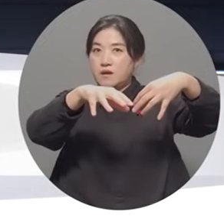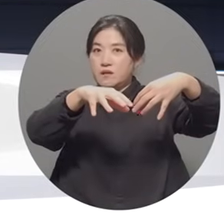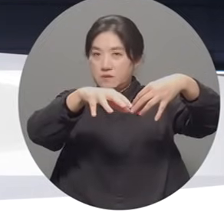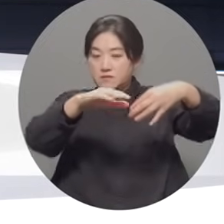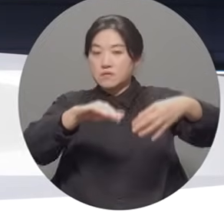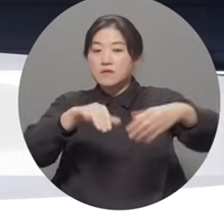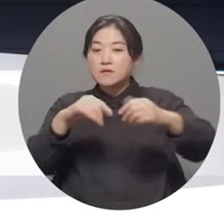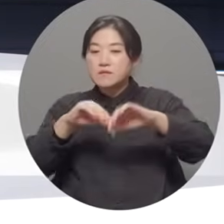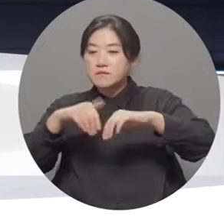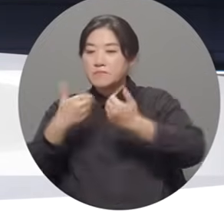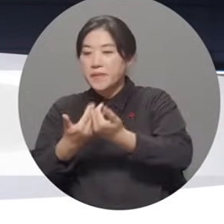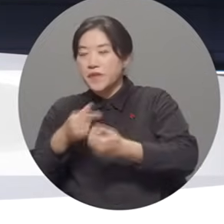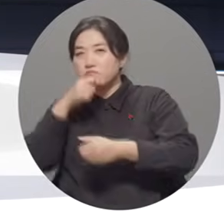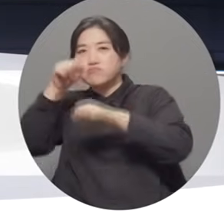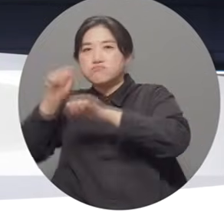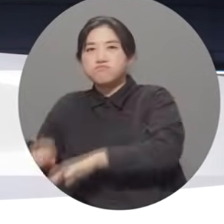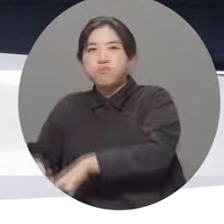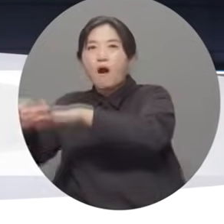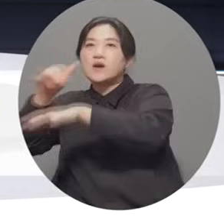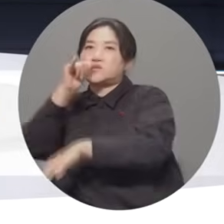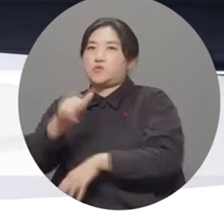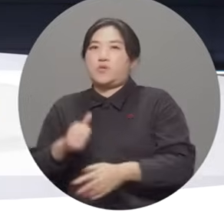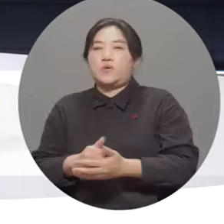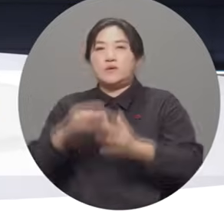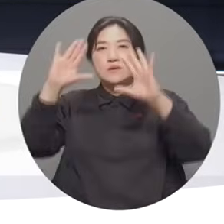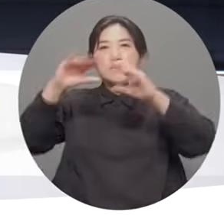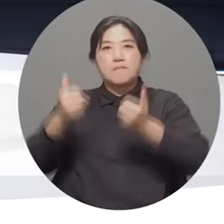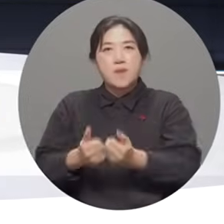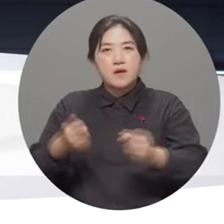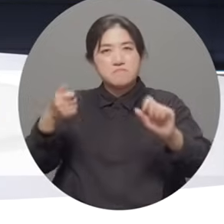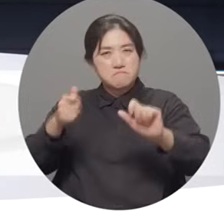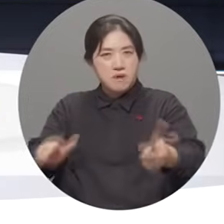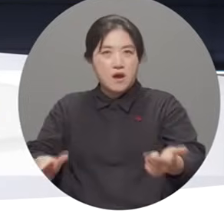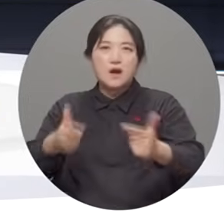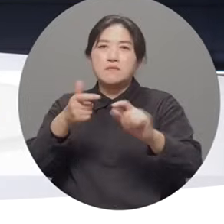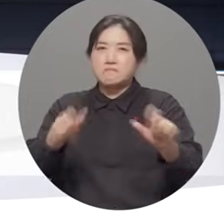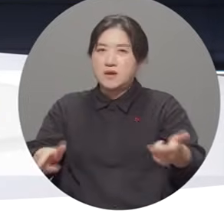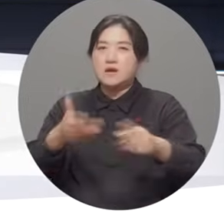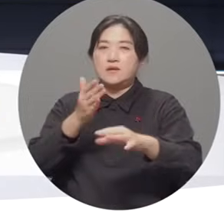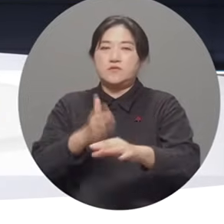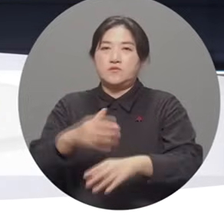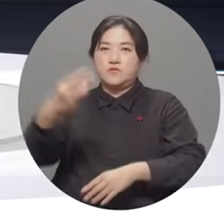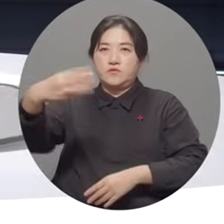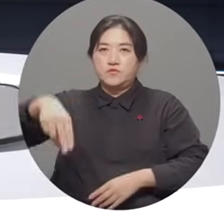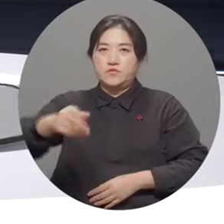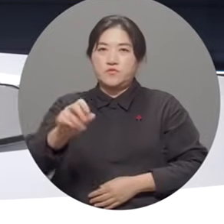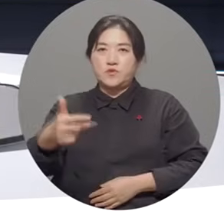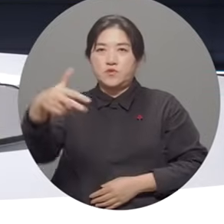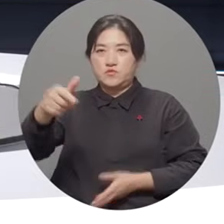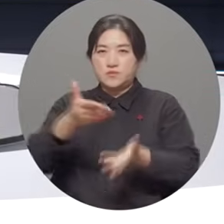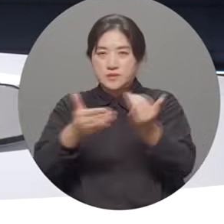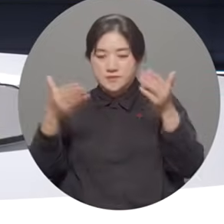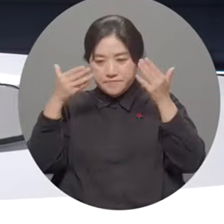곳이 생길 수밖에 없죠. 찬반 의견이 엇갈리고 있습니다. 류현준 기자가 집중 취재했습니다.